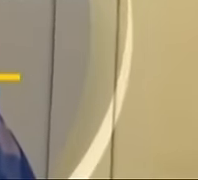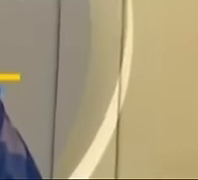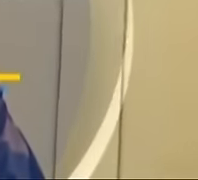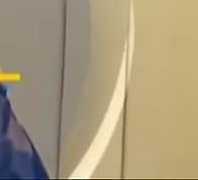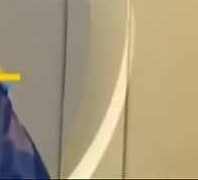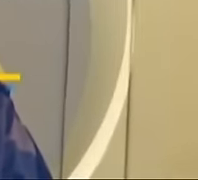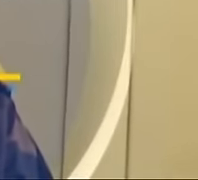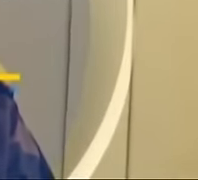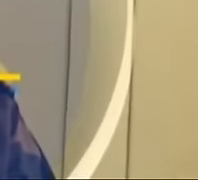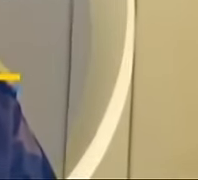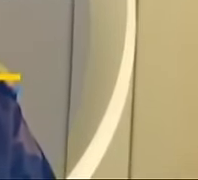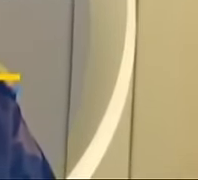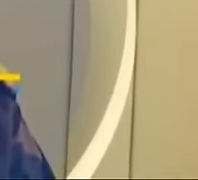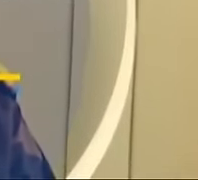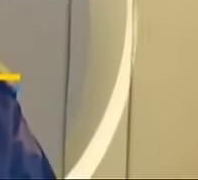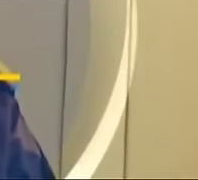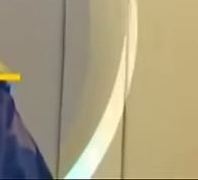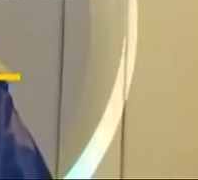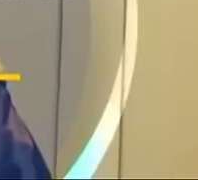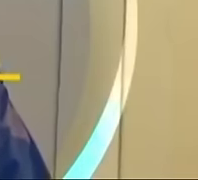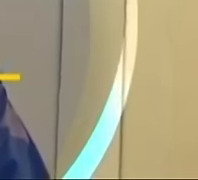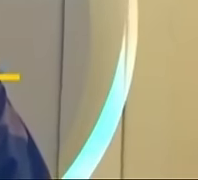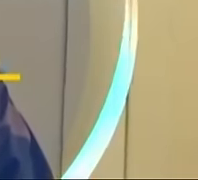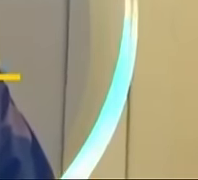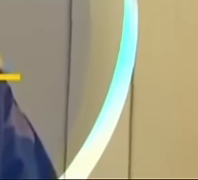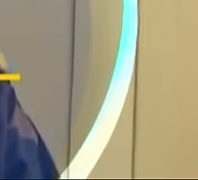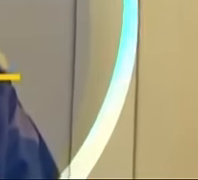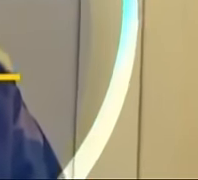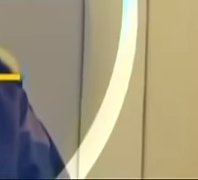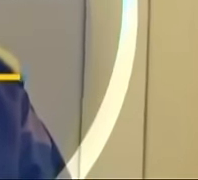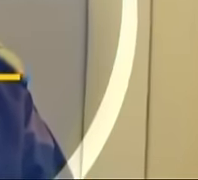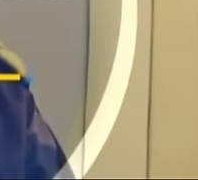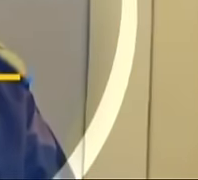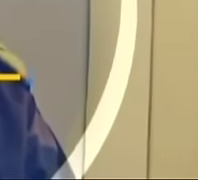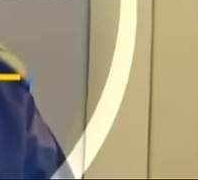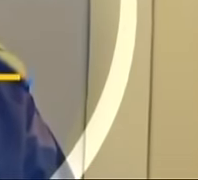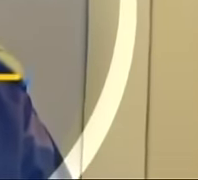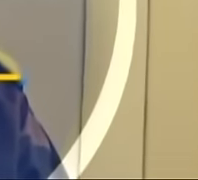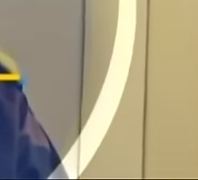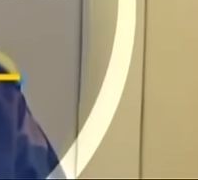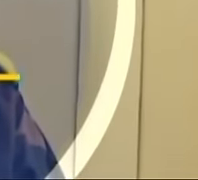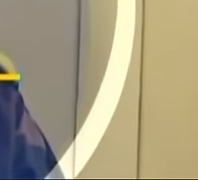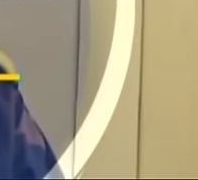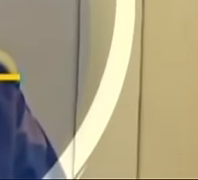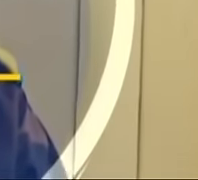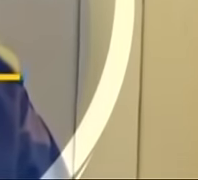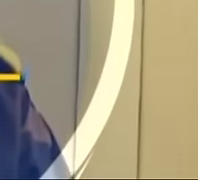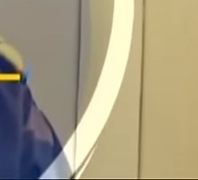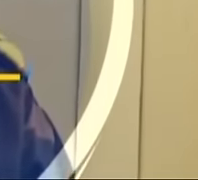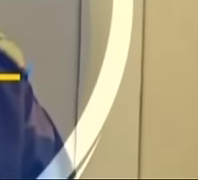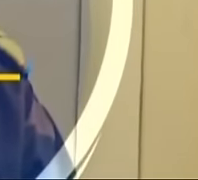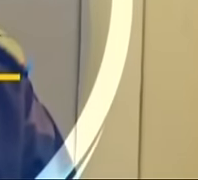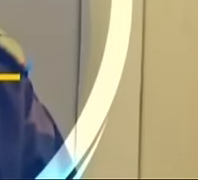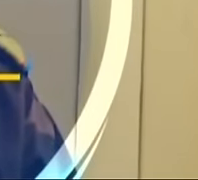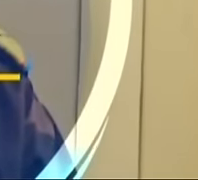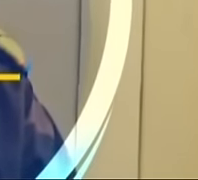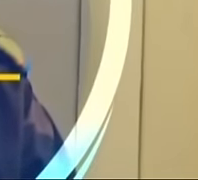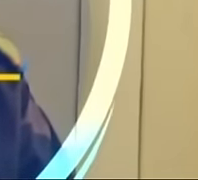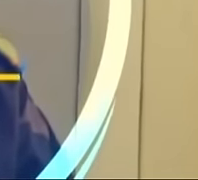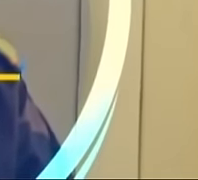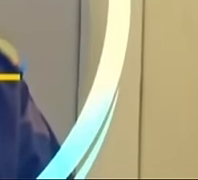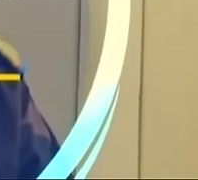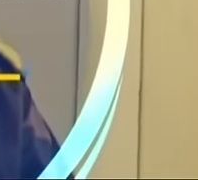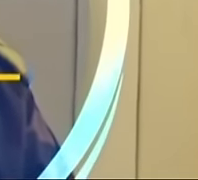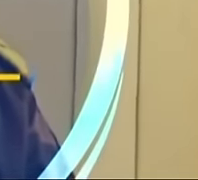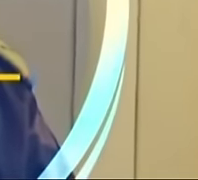bombe tôt ce matin. L'armée de la RDC accuse le Rwanda d'avoir attaqué les drones de l'aéroport de